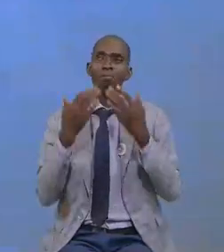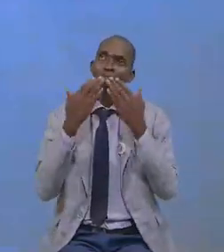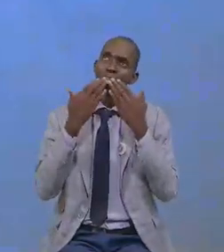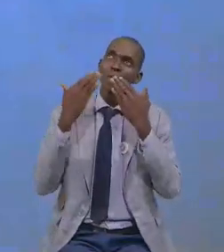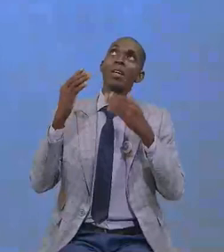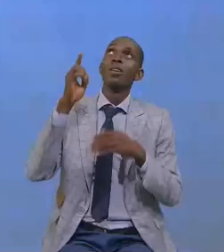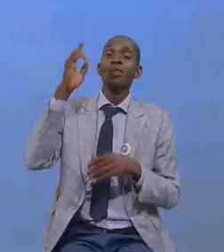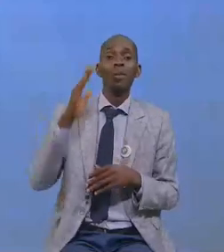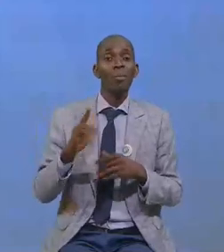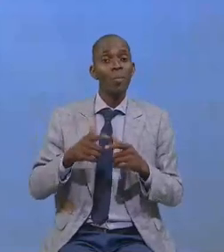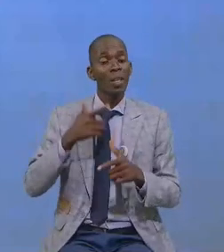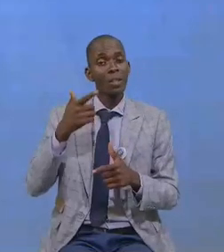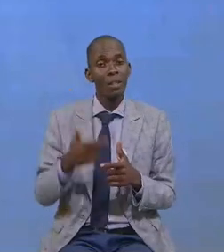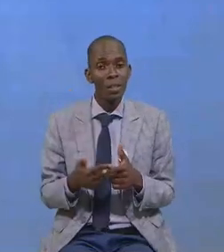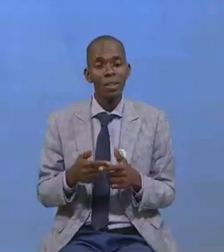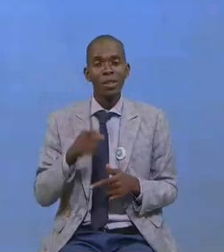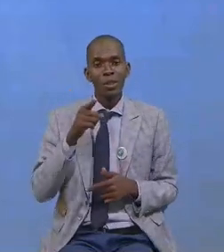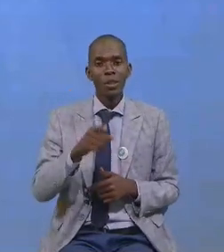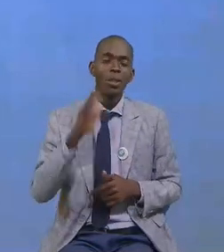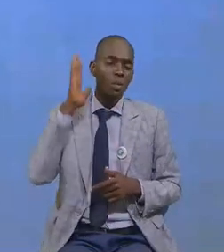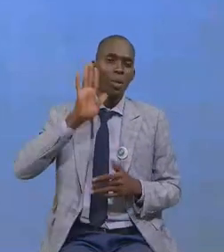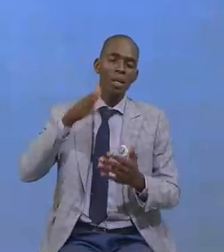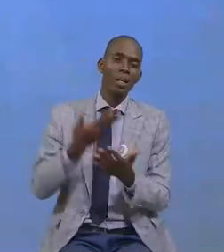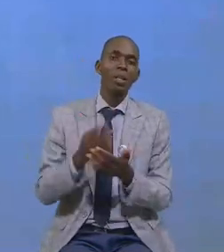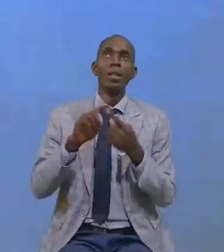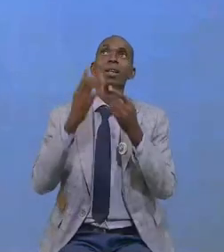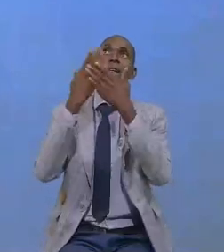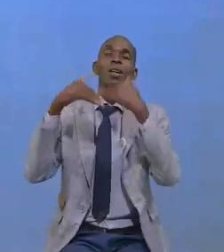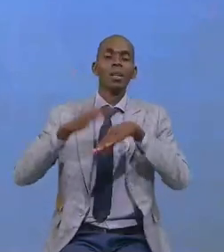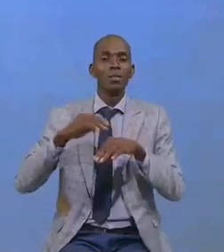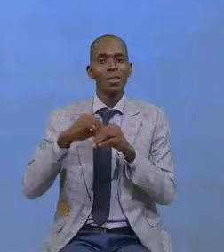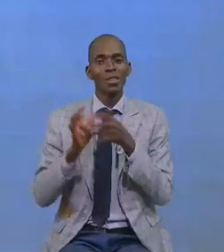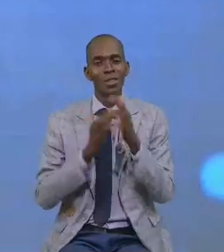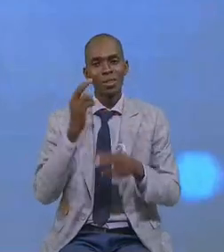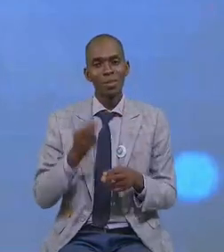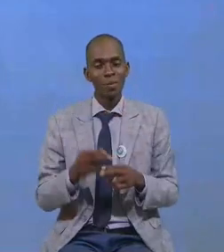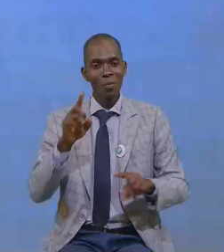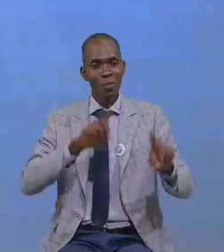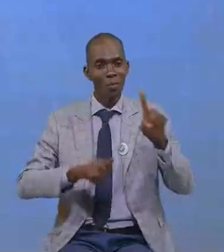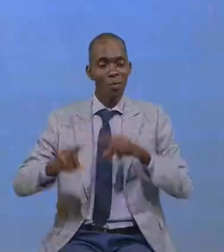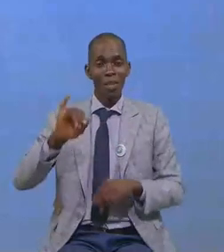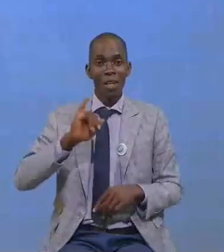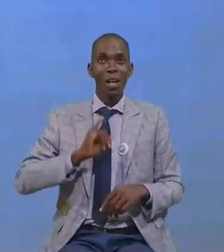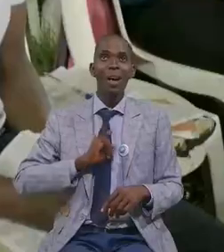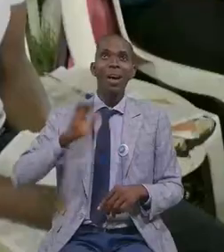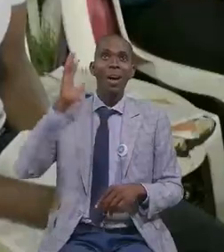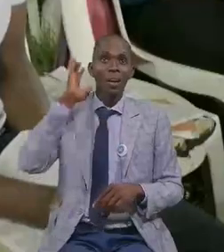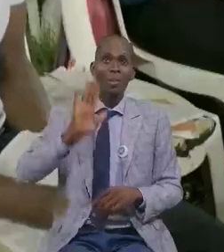merci, alors vous irez au ciel. Moi, j'irai au